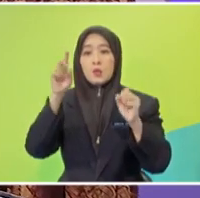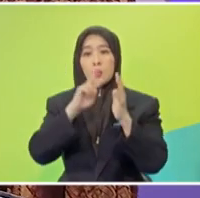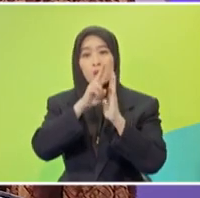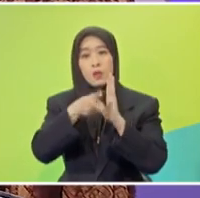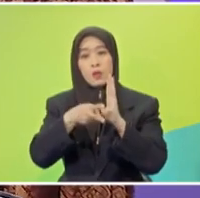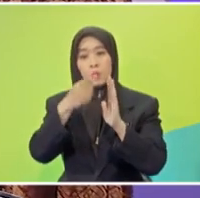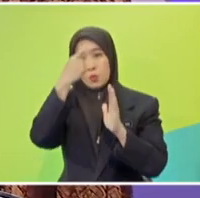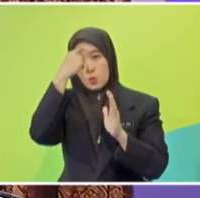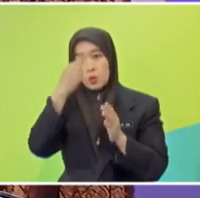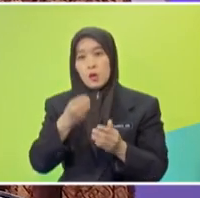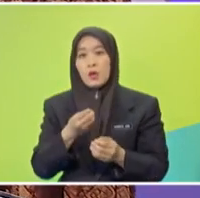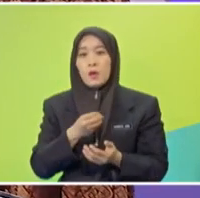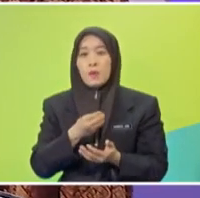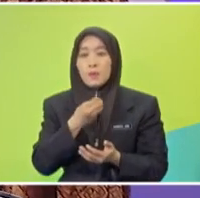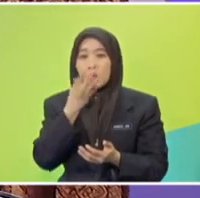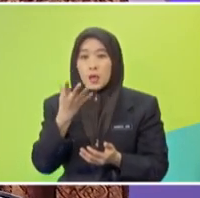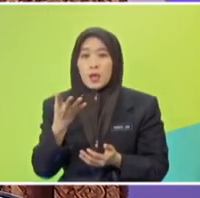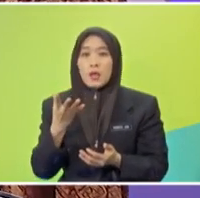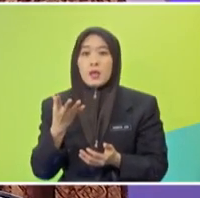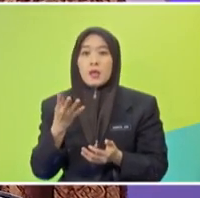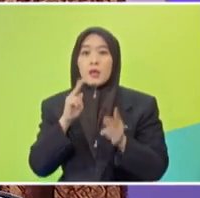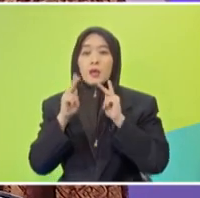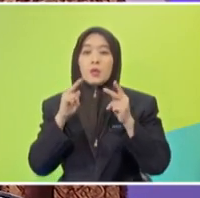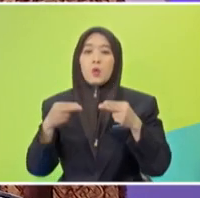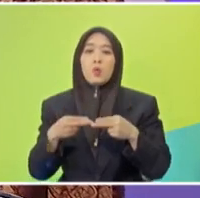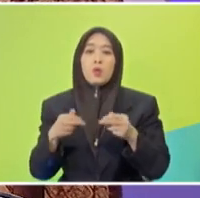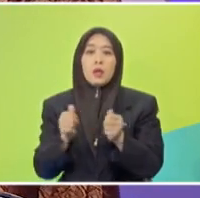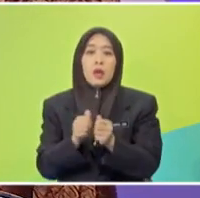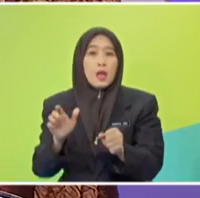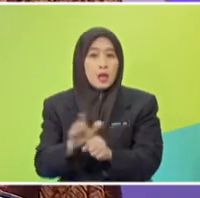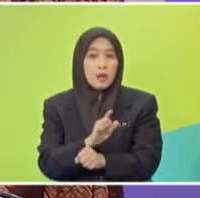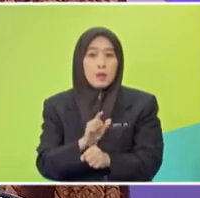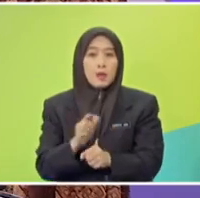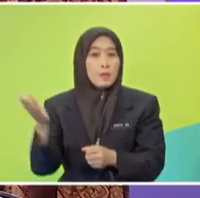hubung itu dengan lebih lengkap dengan contoh-contoh ayat dia jadi